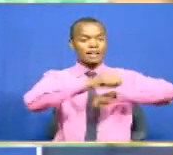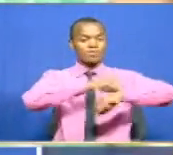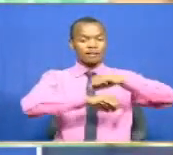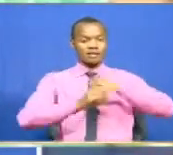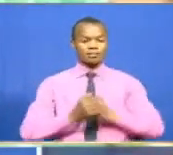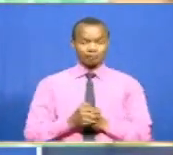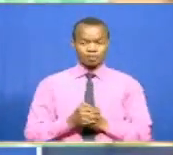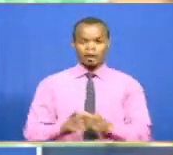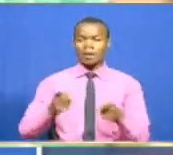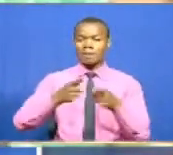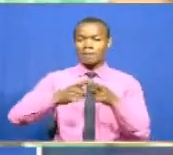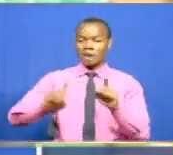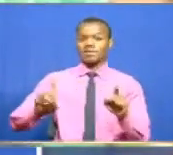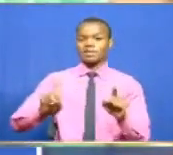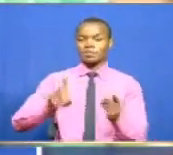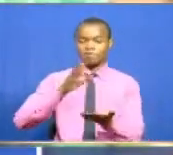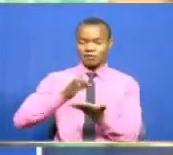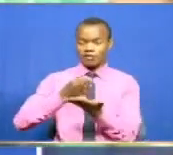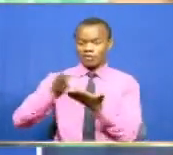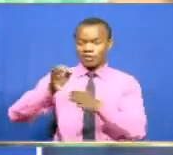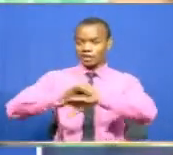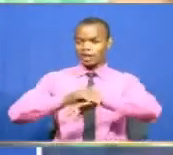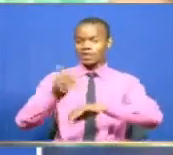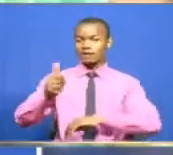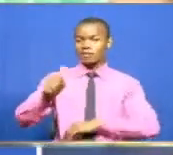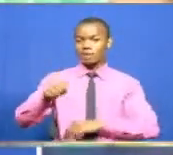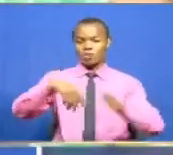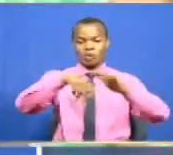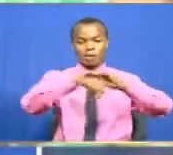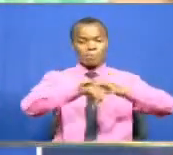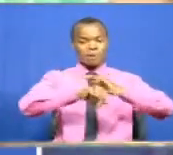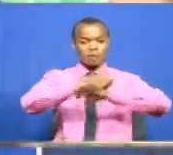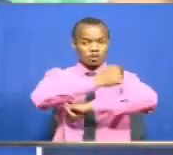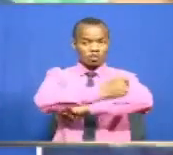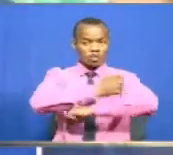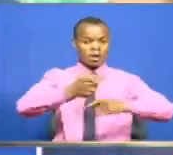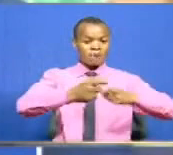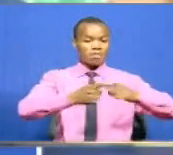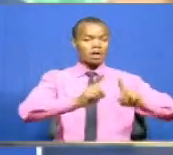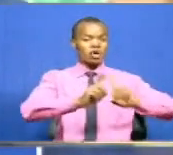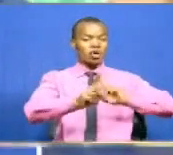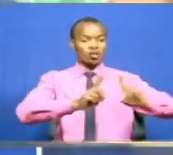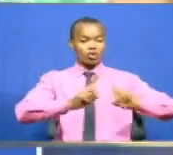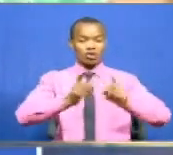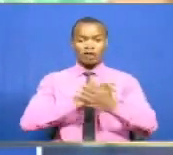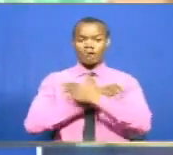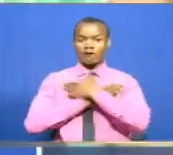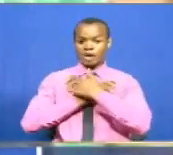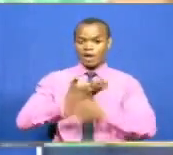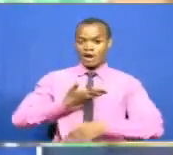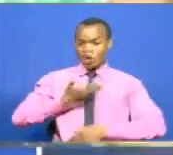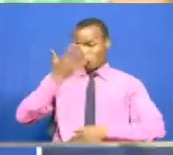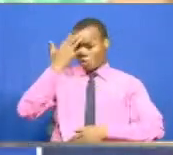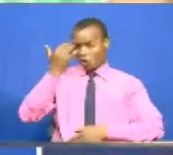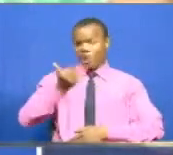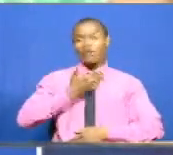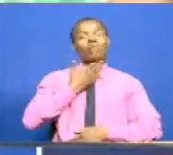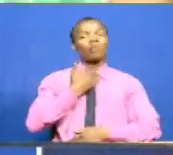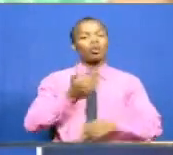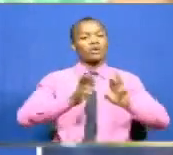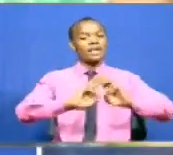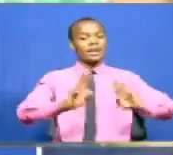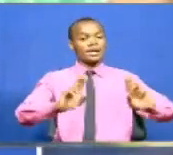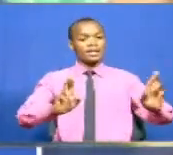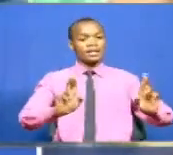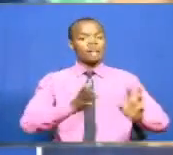received the funds as yet in our primary schools. But we did this. We talked to our friends because we want to be ready. We don't want our children to